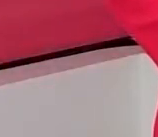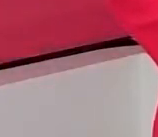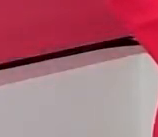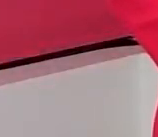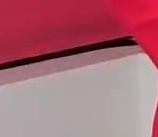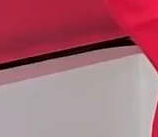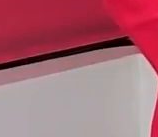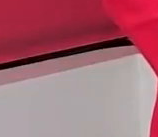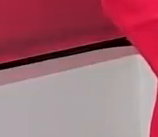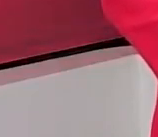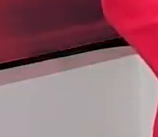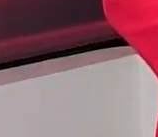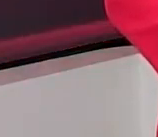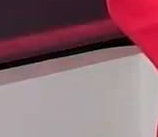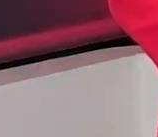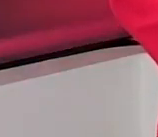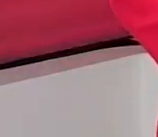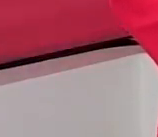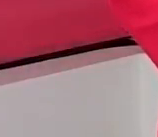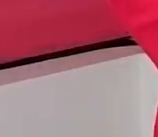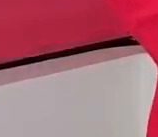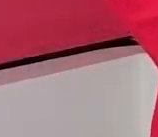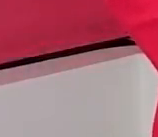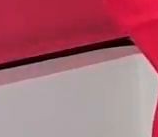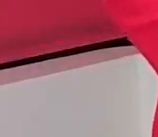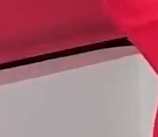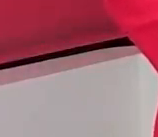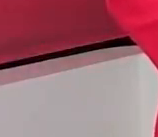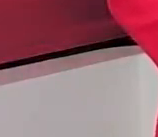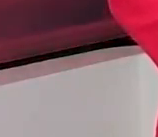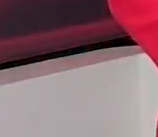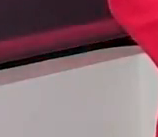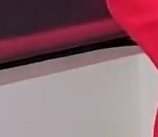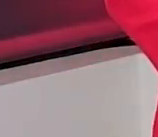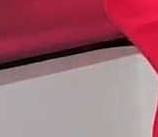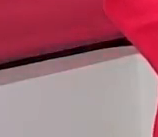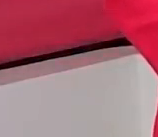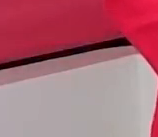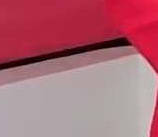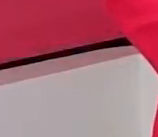at mag-subscribe sa GMA Integrated News sa YouTube. Sa mga kapuso abroad,